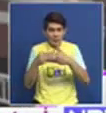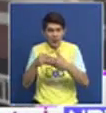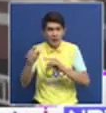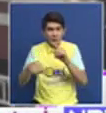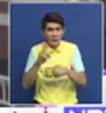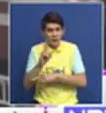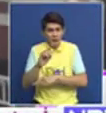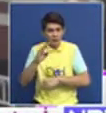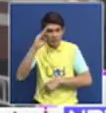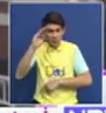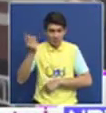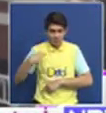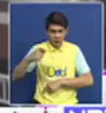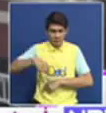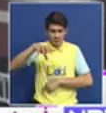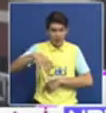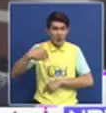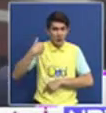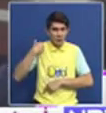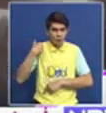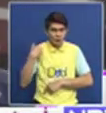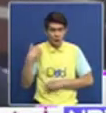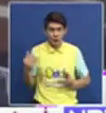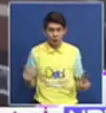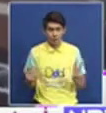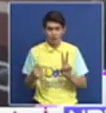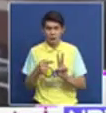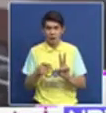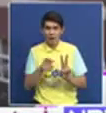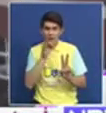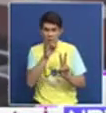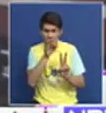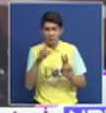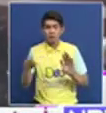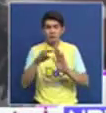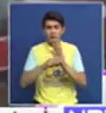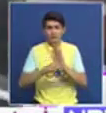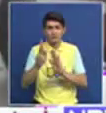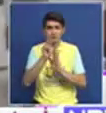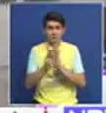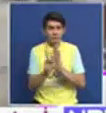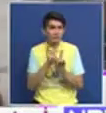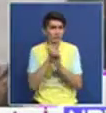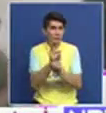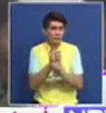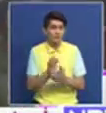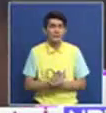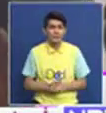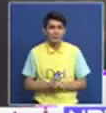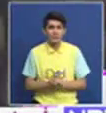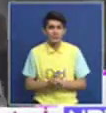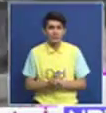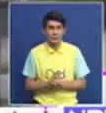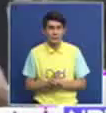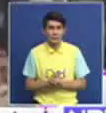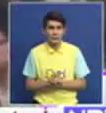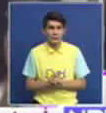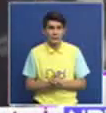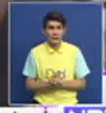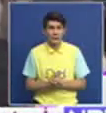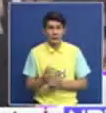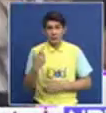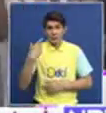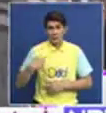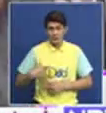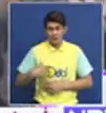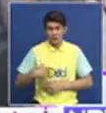โดยอัยการศาลทหารเบิกตัวลูกความทั้ง2คนเพื่อสั่งฟ้องตามขั้นตอนของกฎหมายขณะที่นายชูชาติกันภัยทนาย